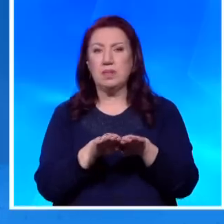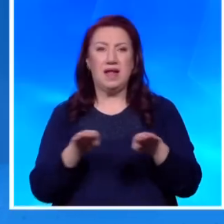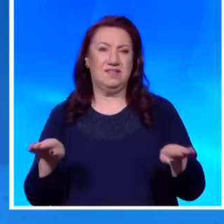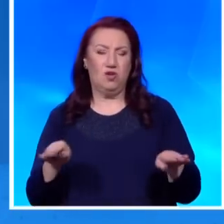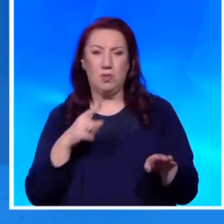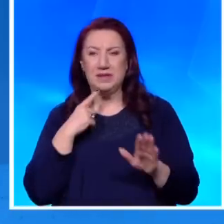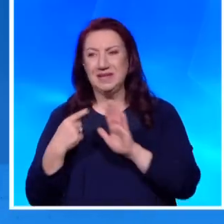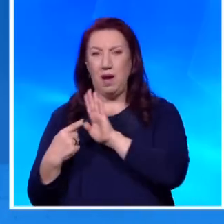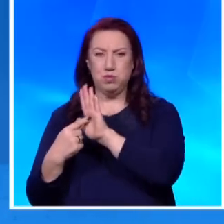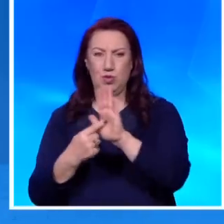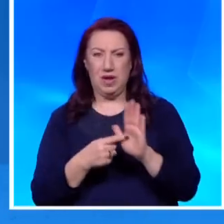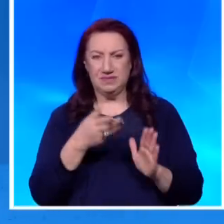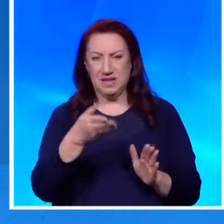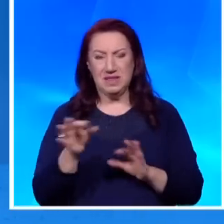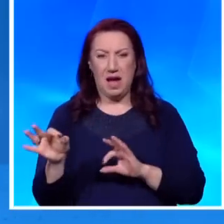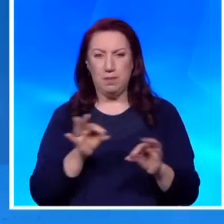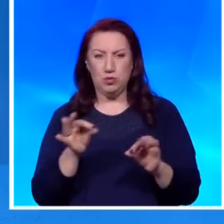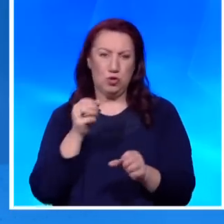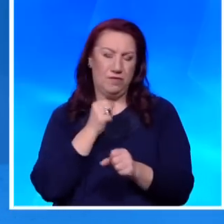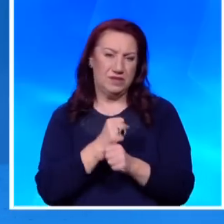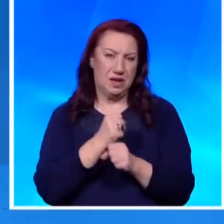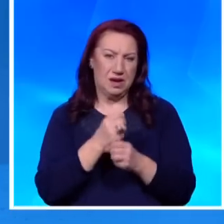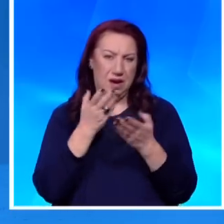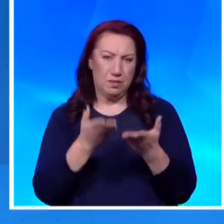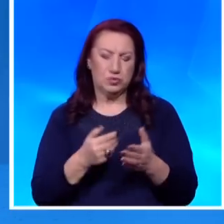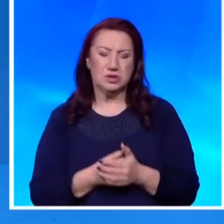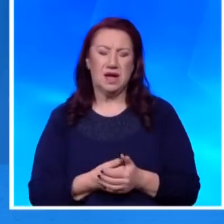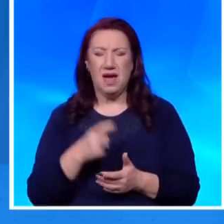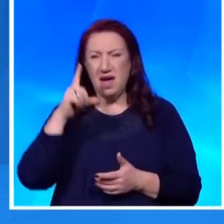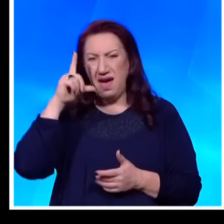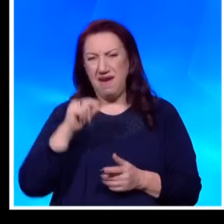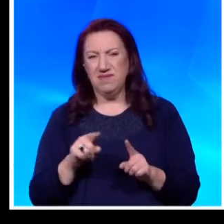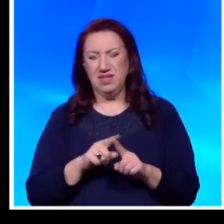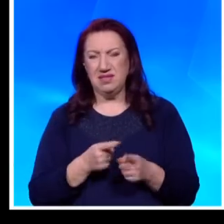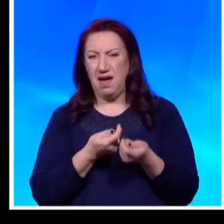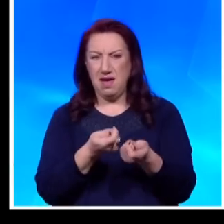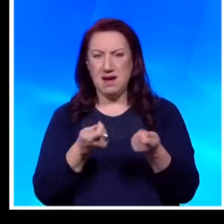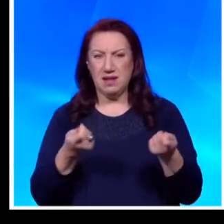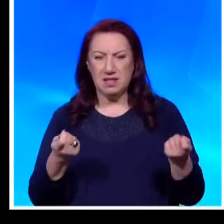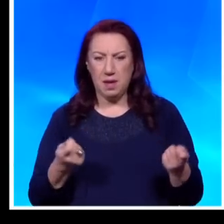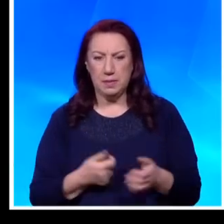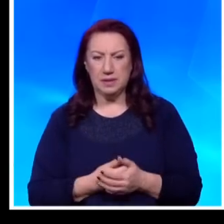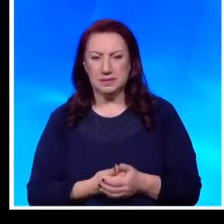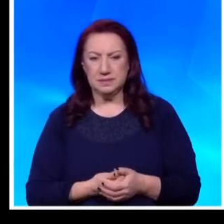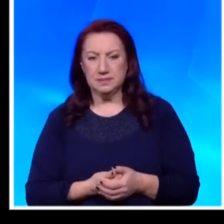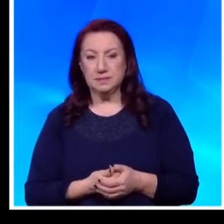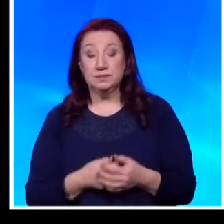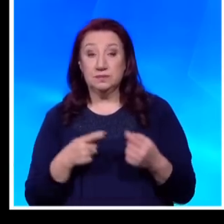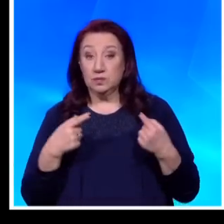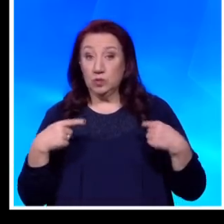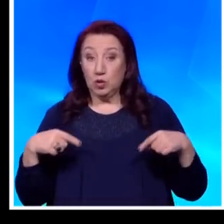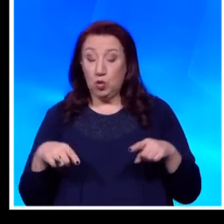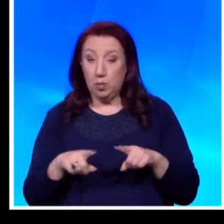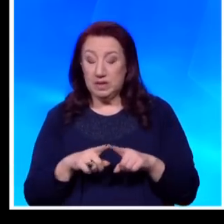и за популяризиране на лица, преследващи скандална слава и евтини сензации. Комисията за защита от дискриминация също